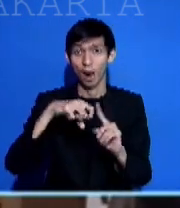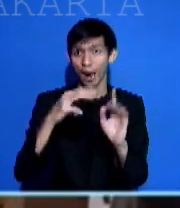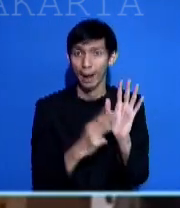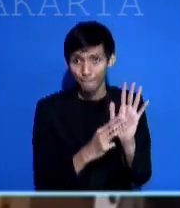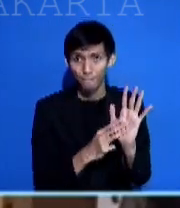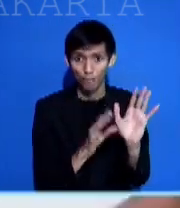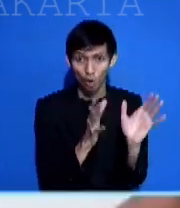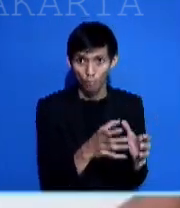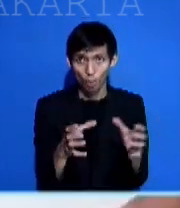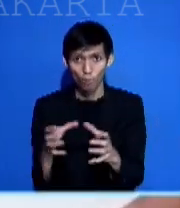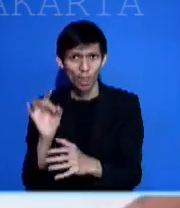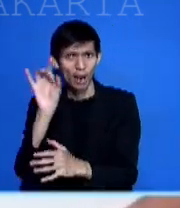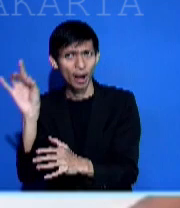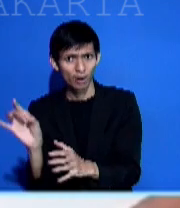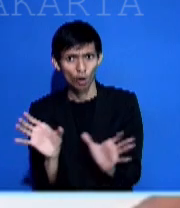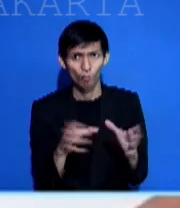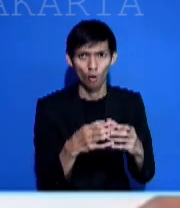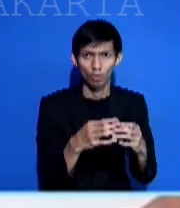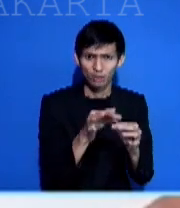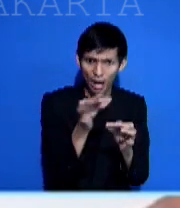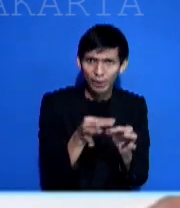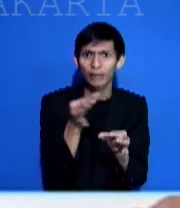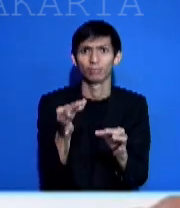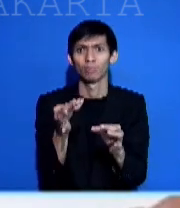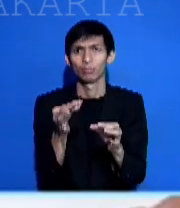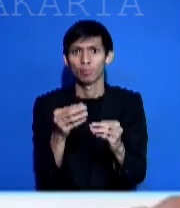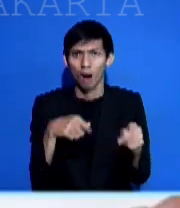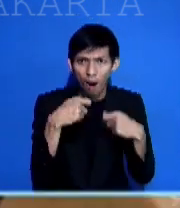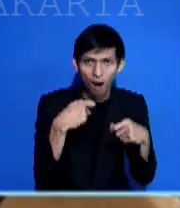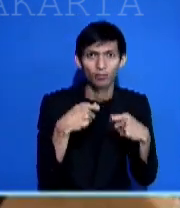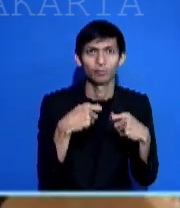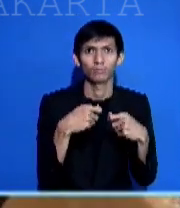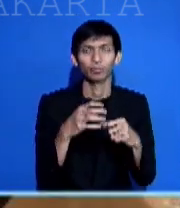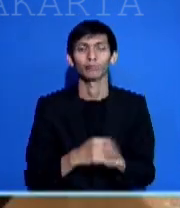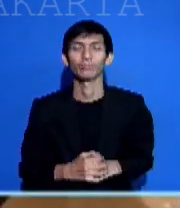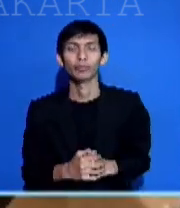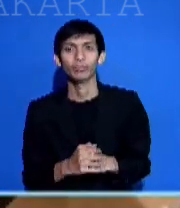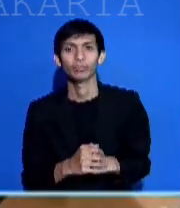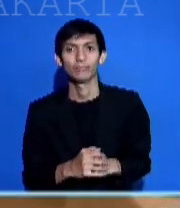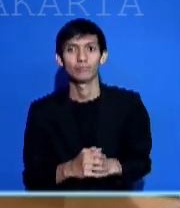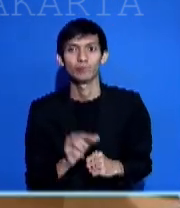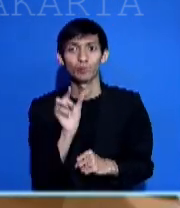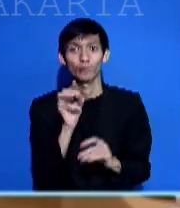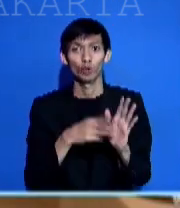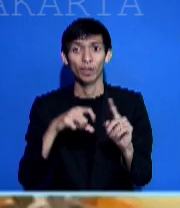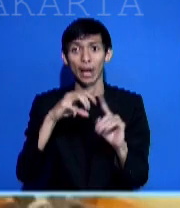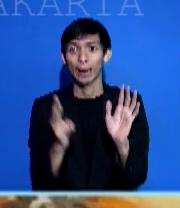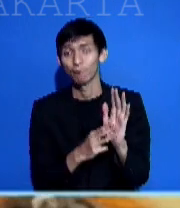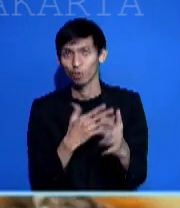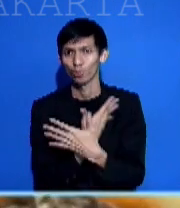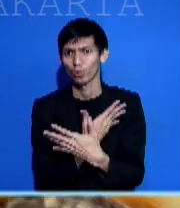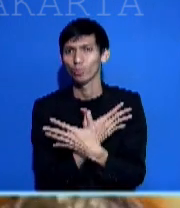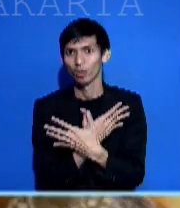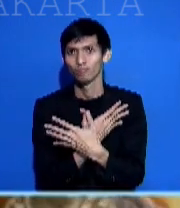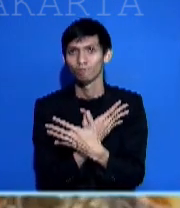bidang, di antaranya bidang kerajinan tangan dan kuliner. Diketahui memang sejumlah pelaku UMKM di Kabupaten Gunung Kidul